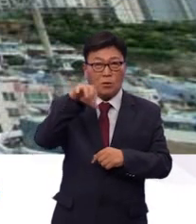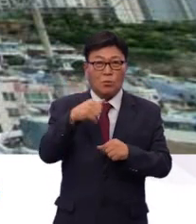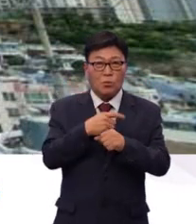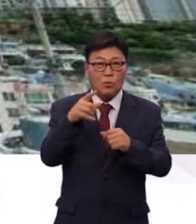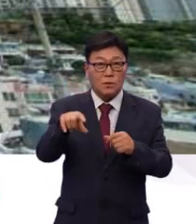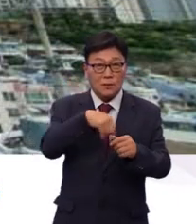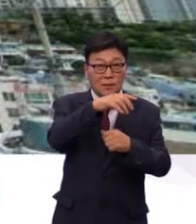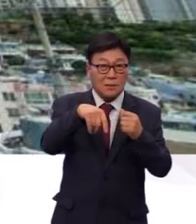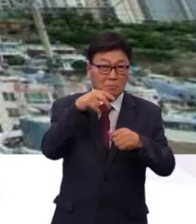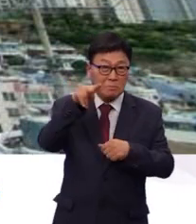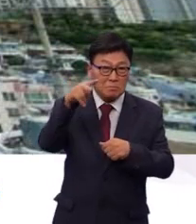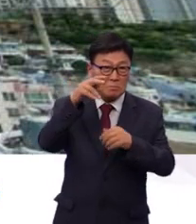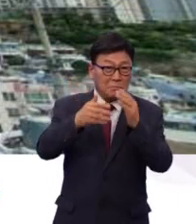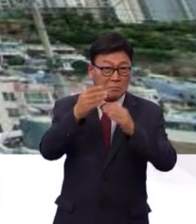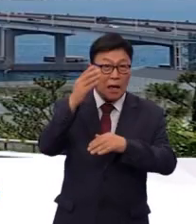하늘 사진입니다.